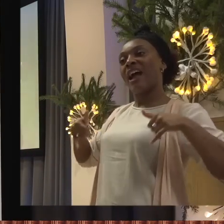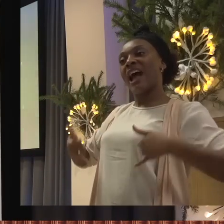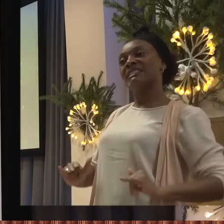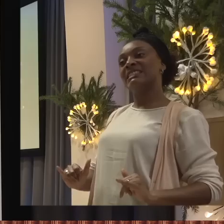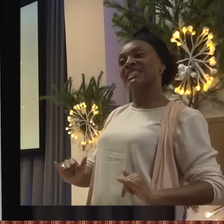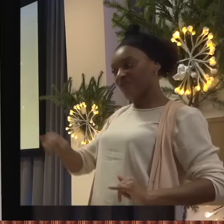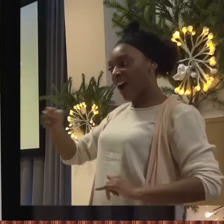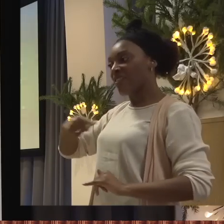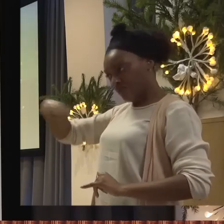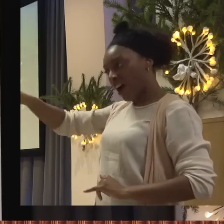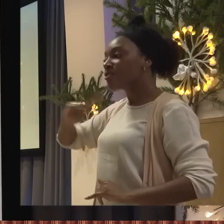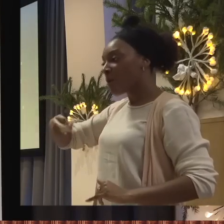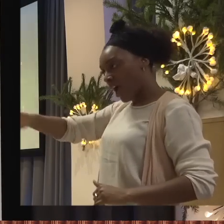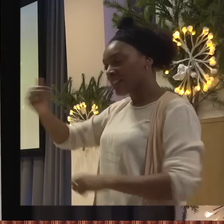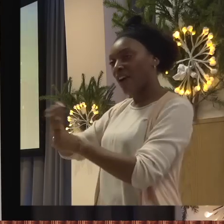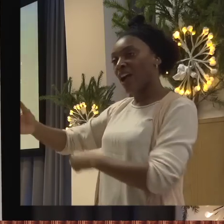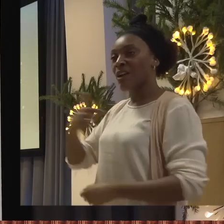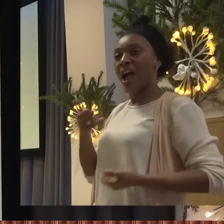Hein?